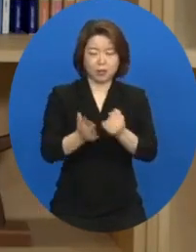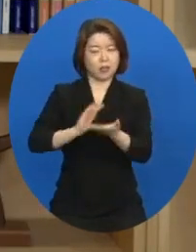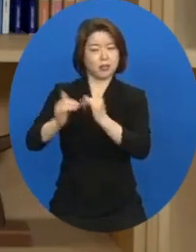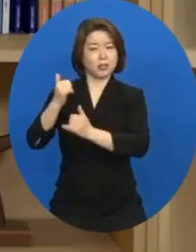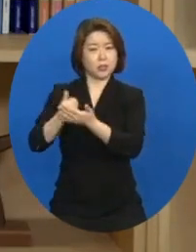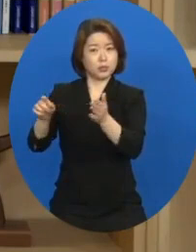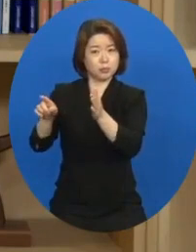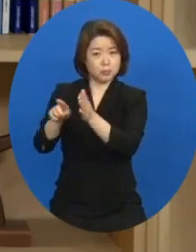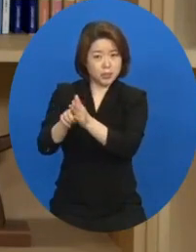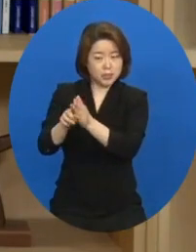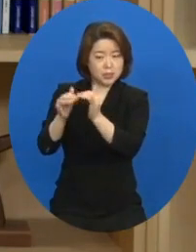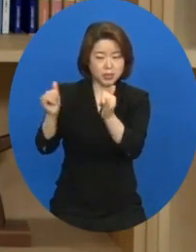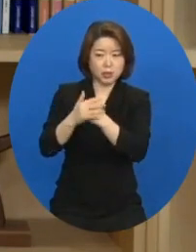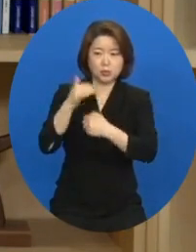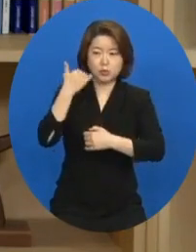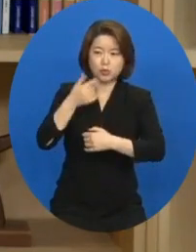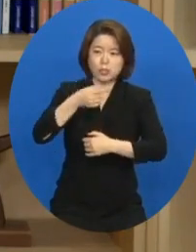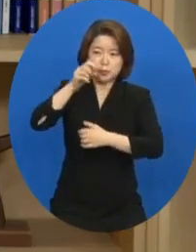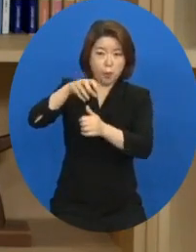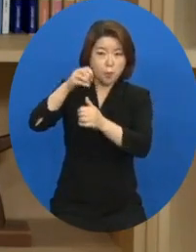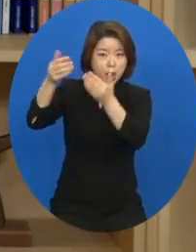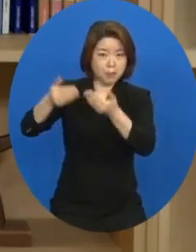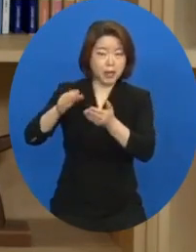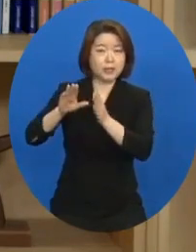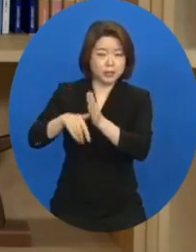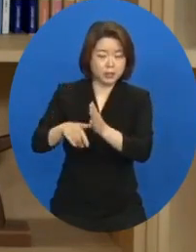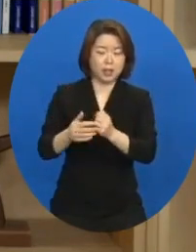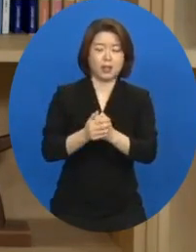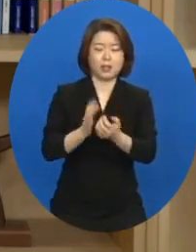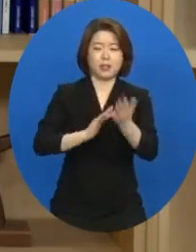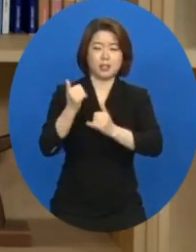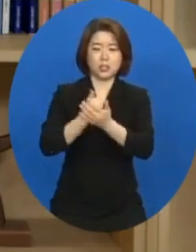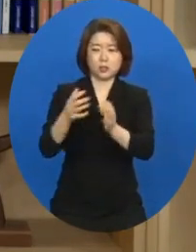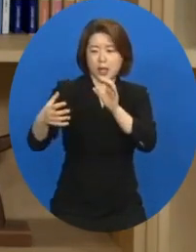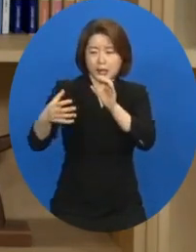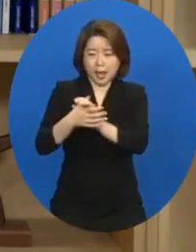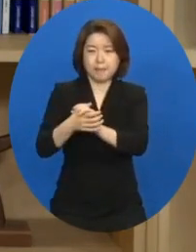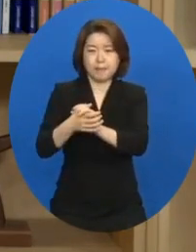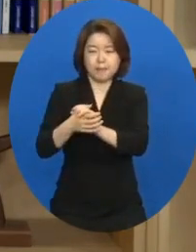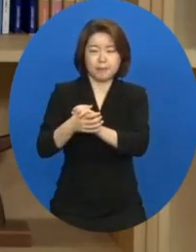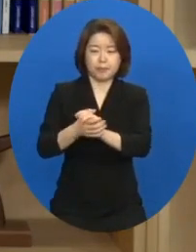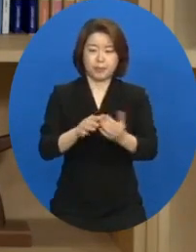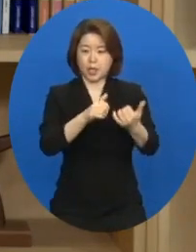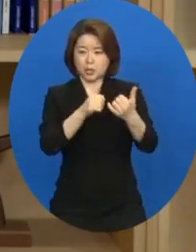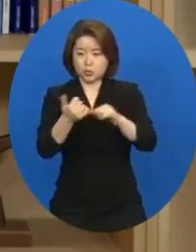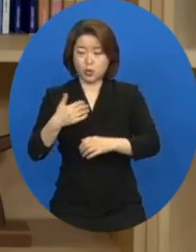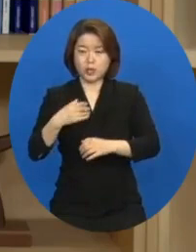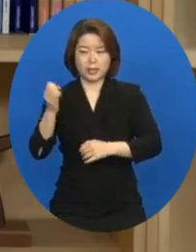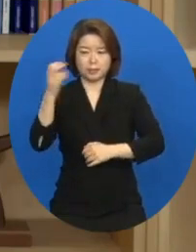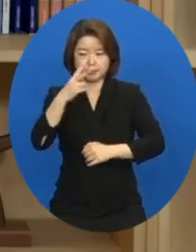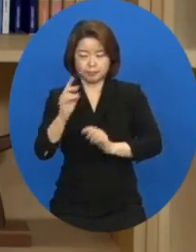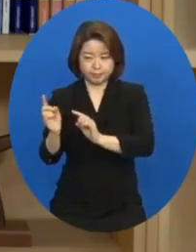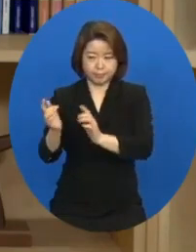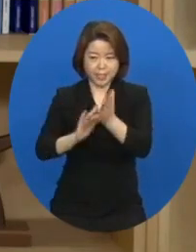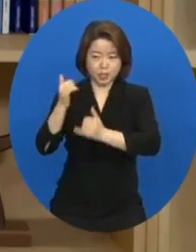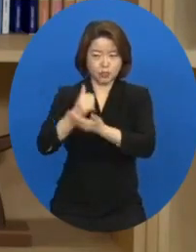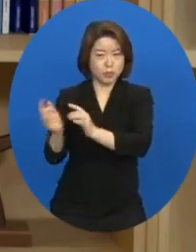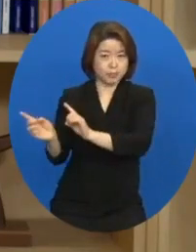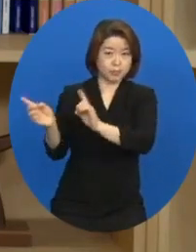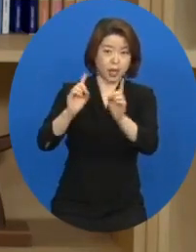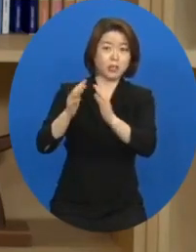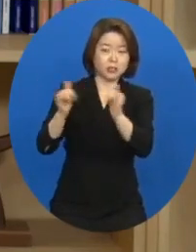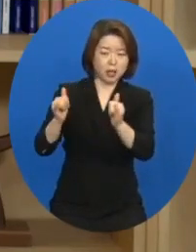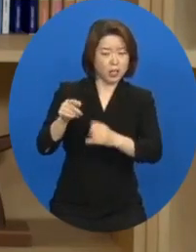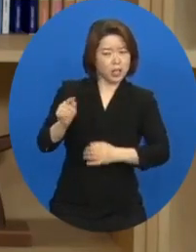사람은 누구든지 세례 받을 때 예수님과 연합하여 죽고 예수님으로 사는 자가 되었다 이